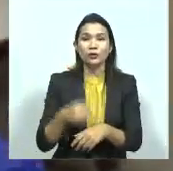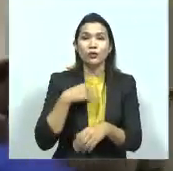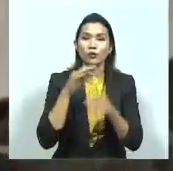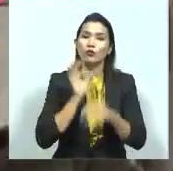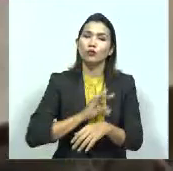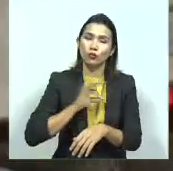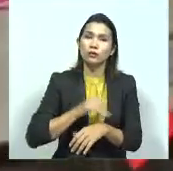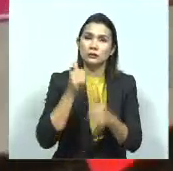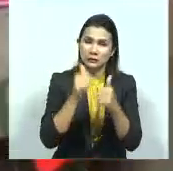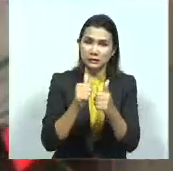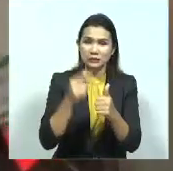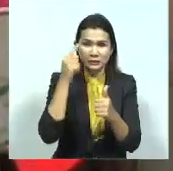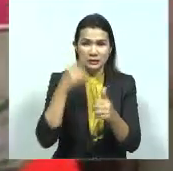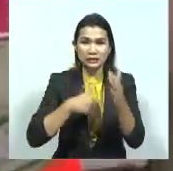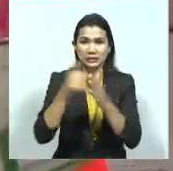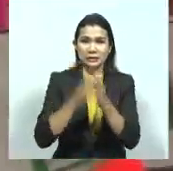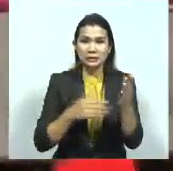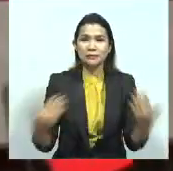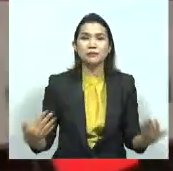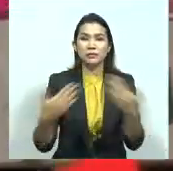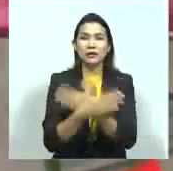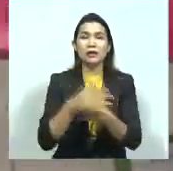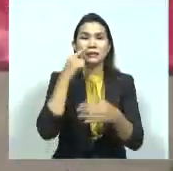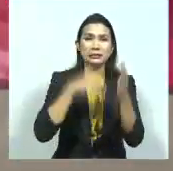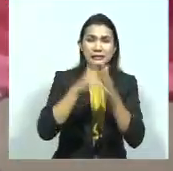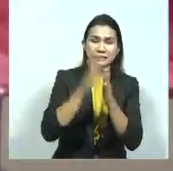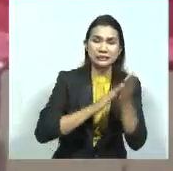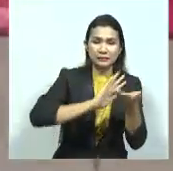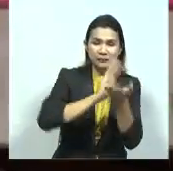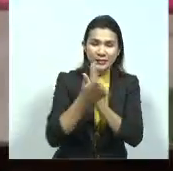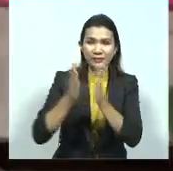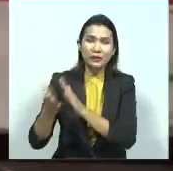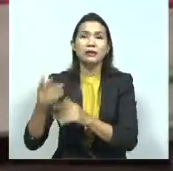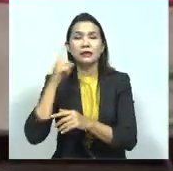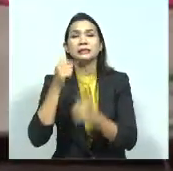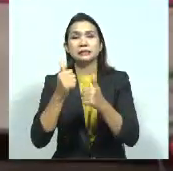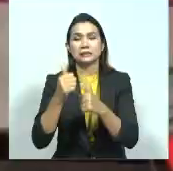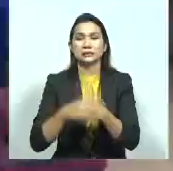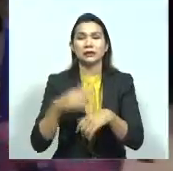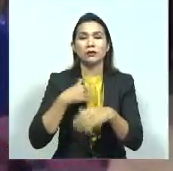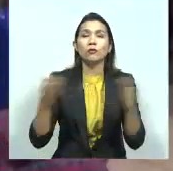กดีทุกครั้งที่จะมีการเปลี่ยนสีมุ้งให้ผู้ป่วยที่อาการดีขึ้นก็เป็นการเตือนใ